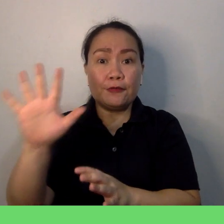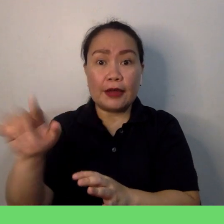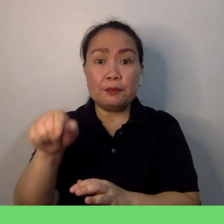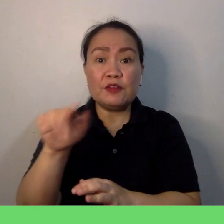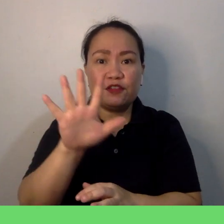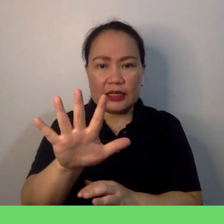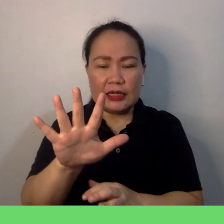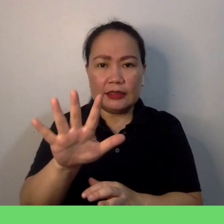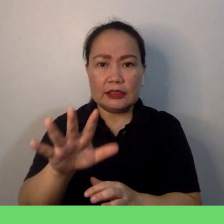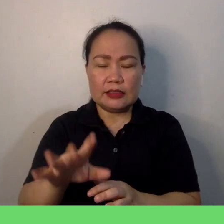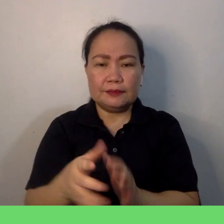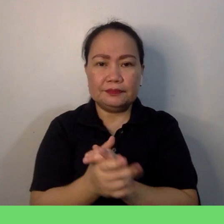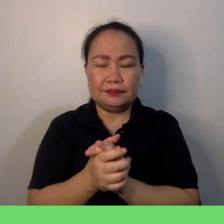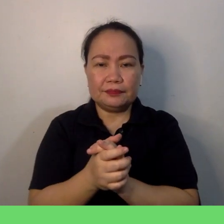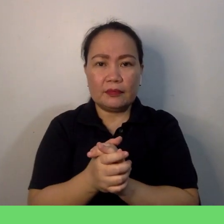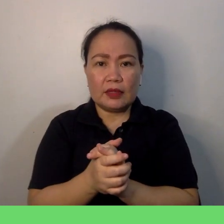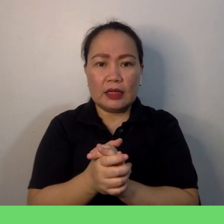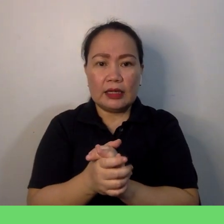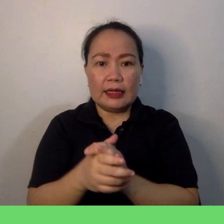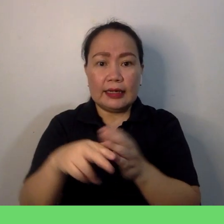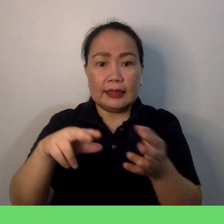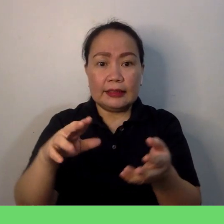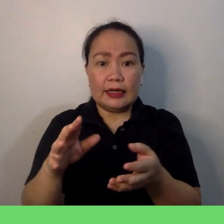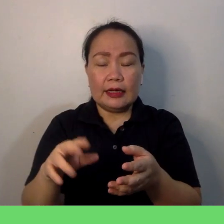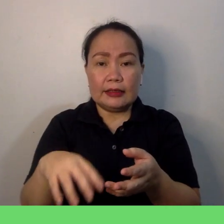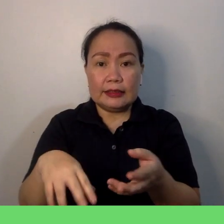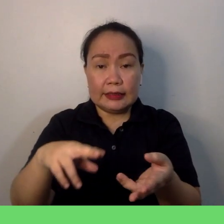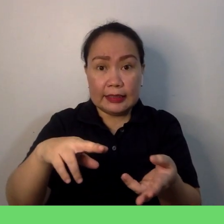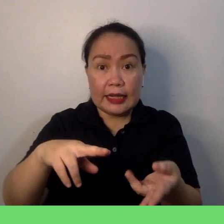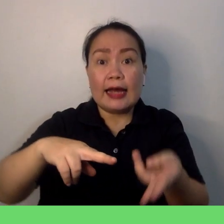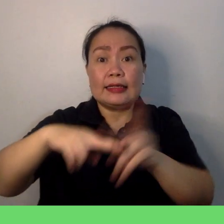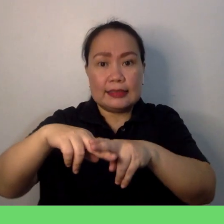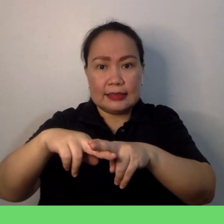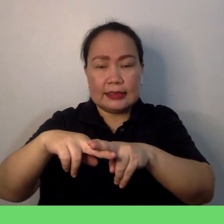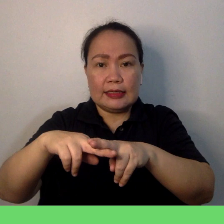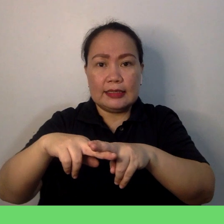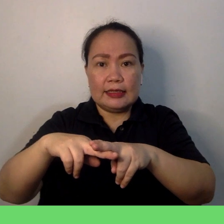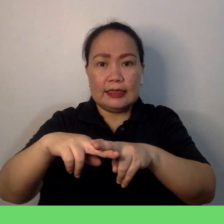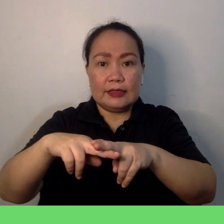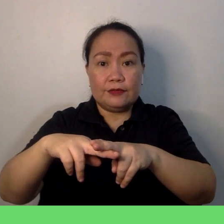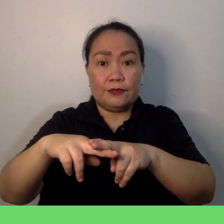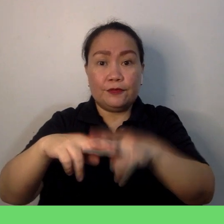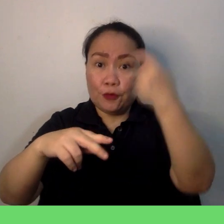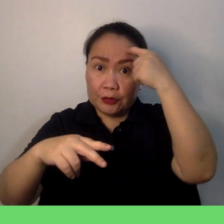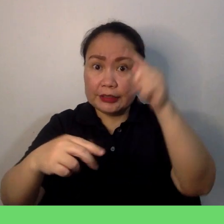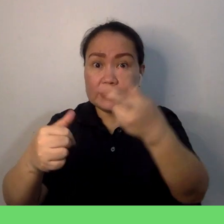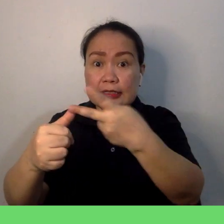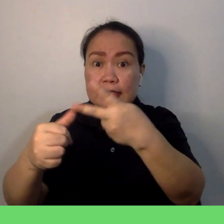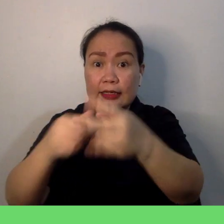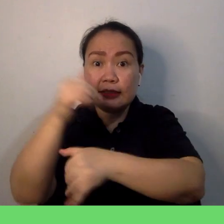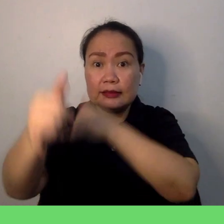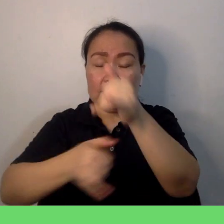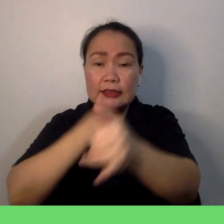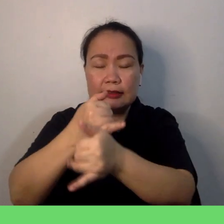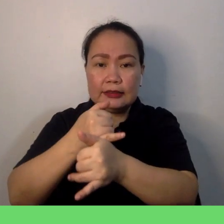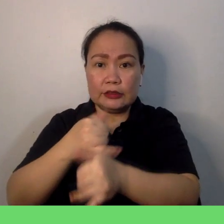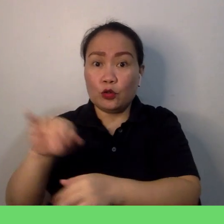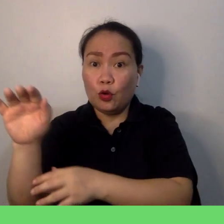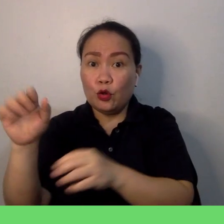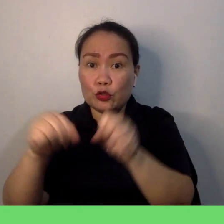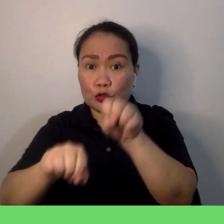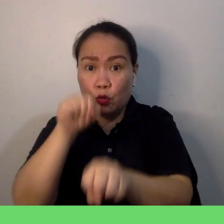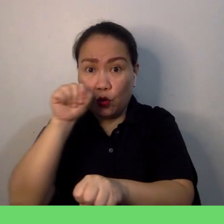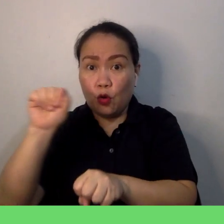pesos. So, yung 550 pesos, ito yung itinaas niya dun sa pangalawang taon. So, ang total ng